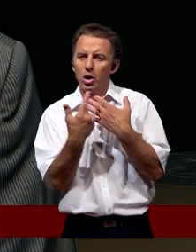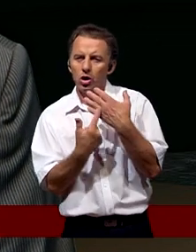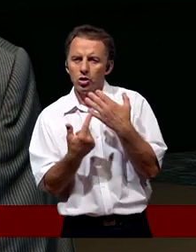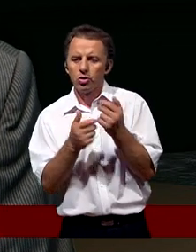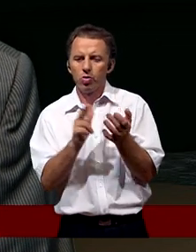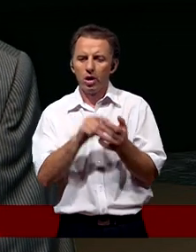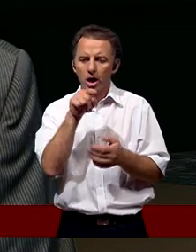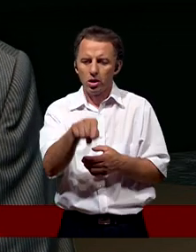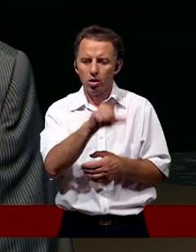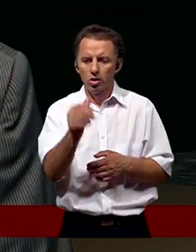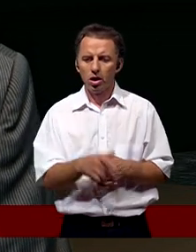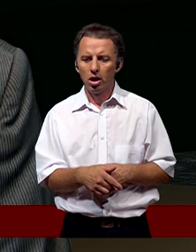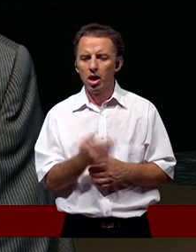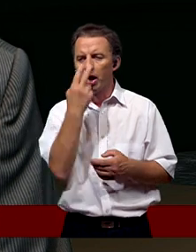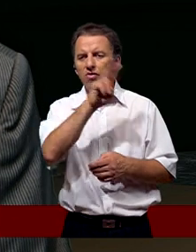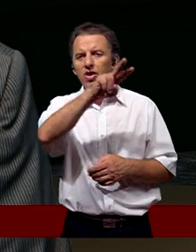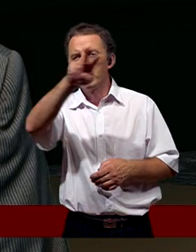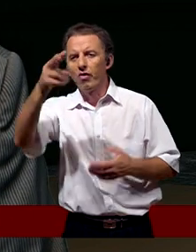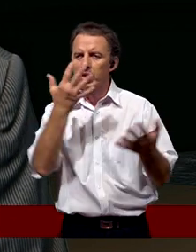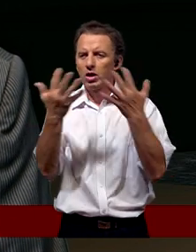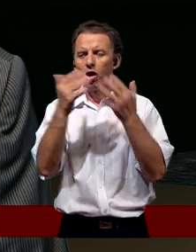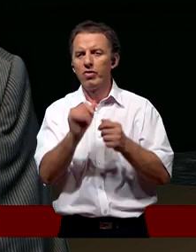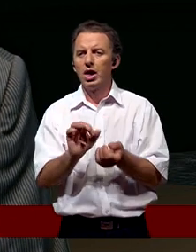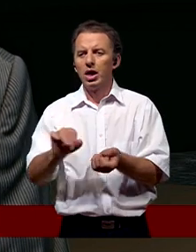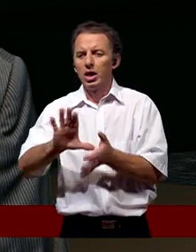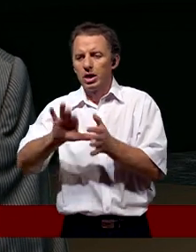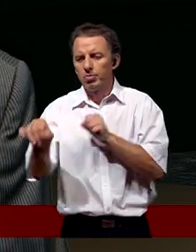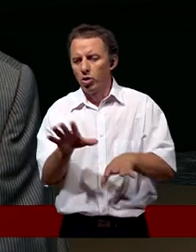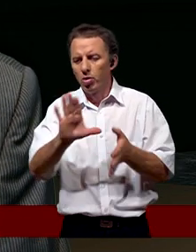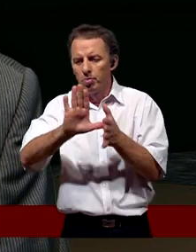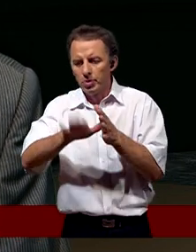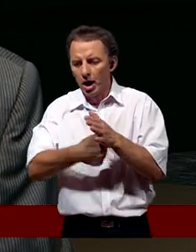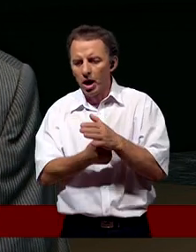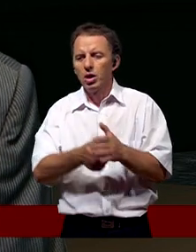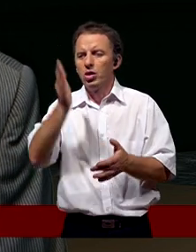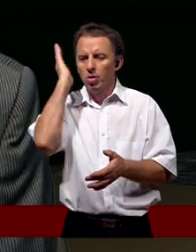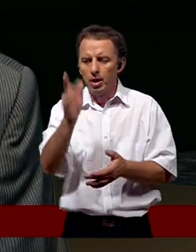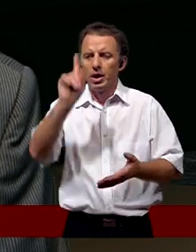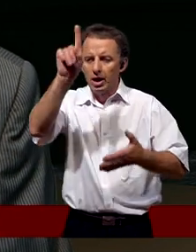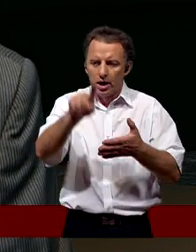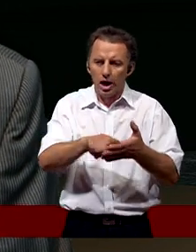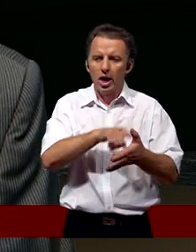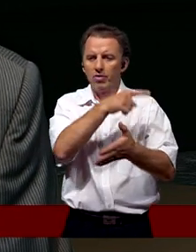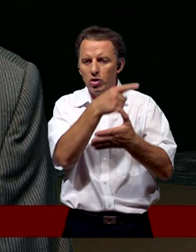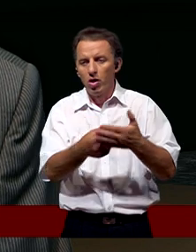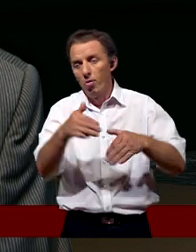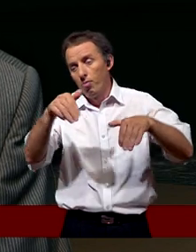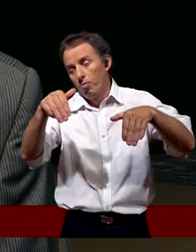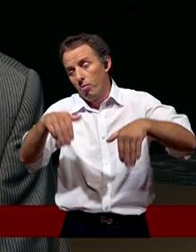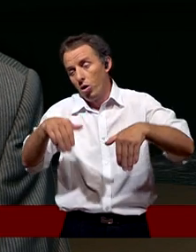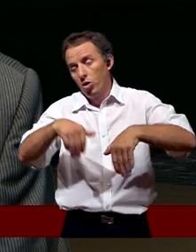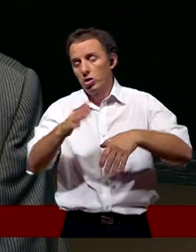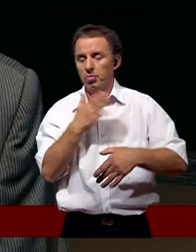Liczył na to, że w widowiskowy sposób to miasto będzie zlikwidowane. Być może